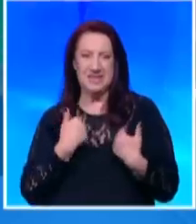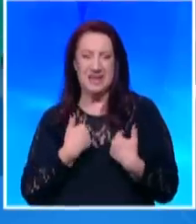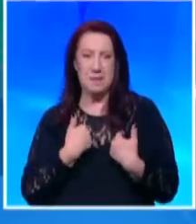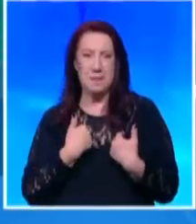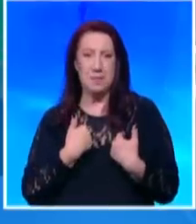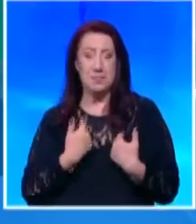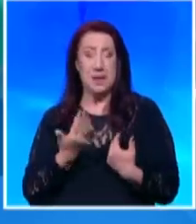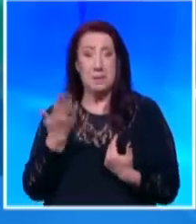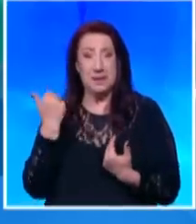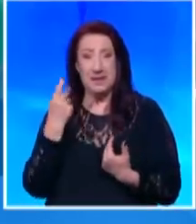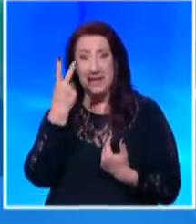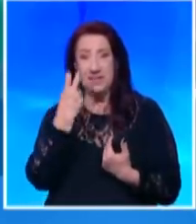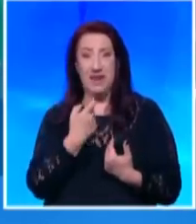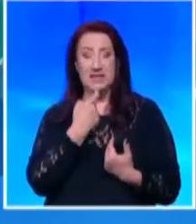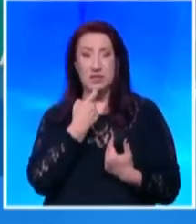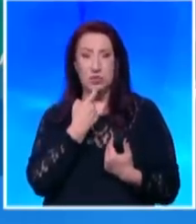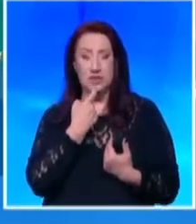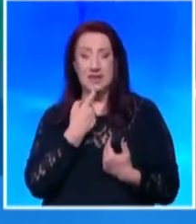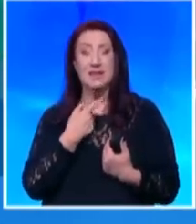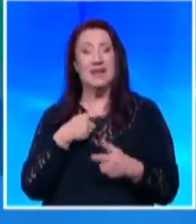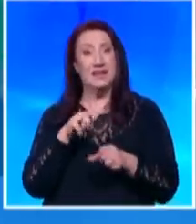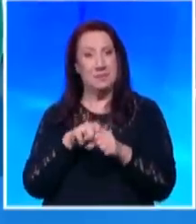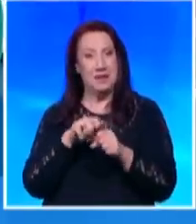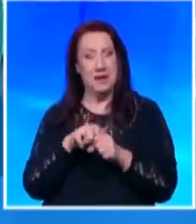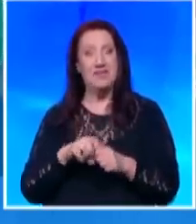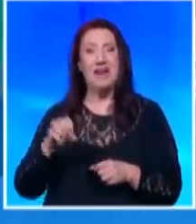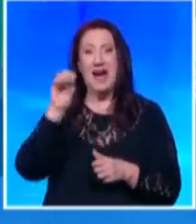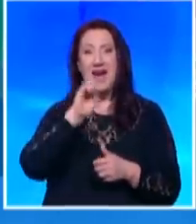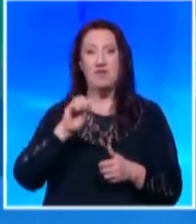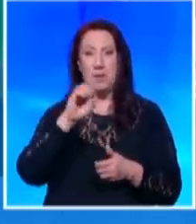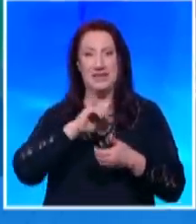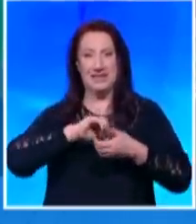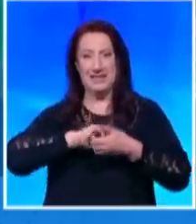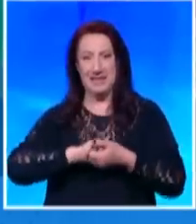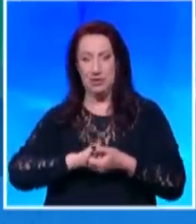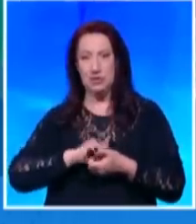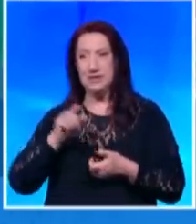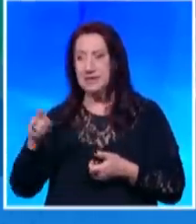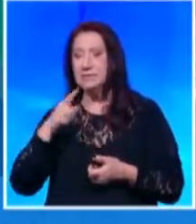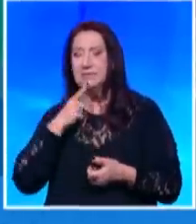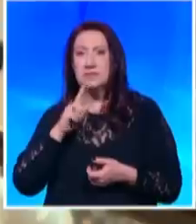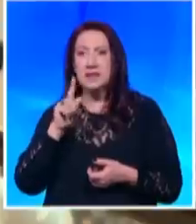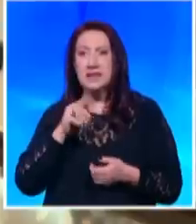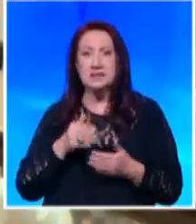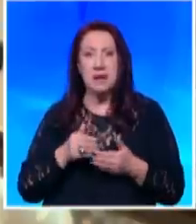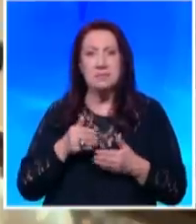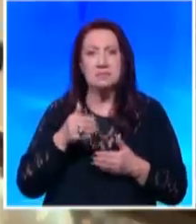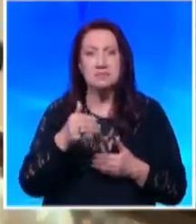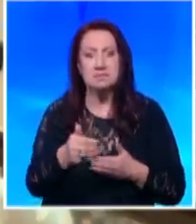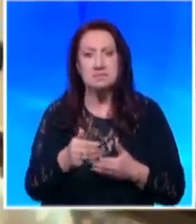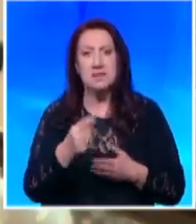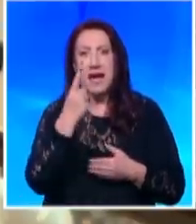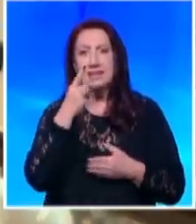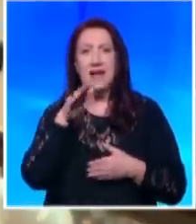като преди 20 години сме дали европейска перспектива на страните от Западните Балкани, не сме мръднали нито крачка напред. Край на